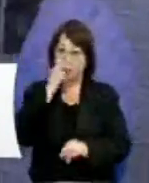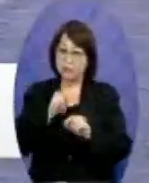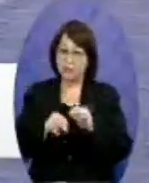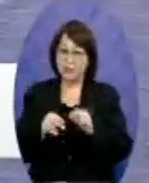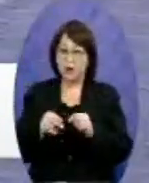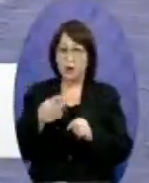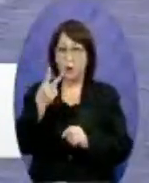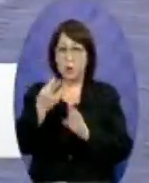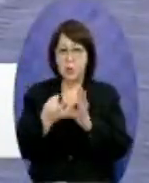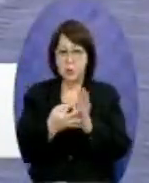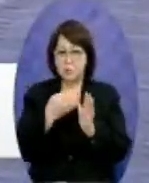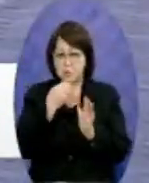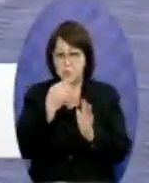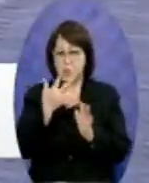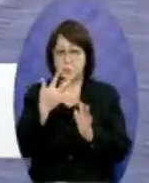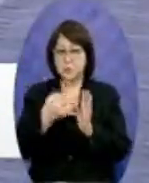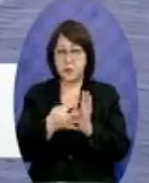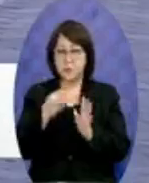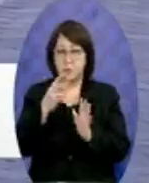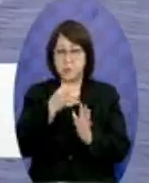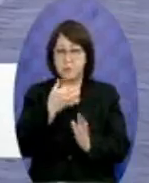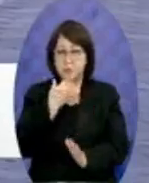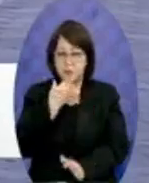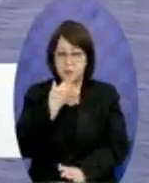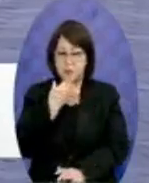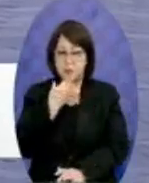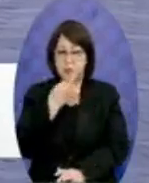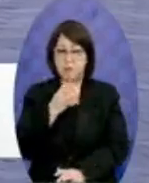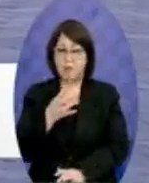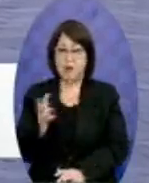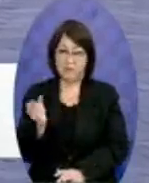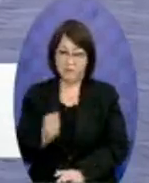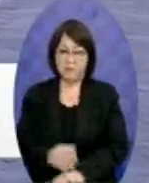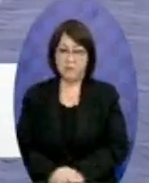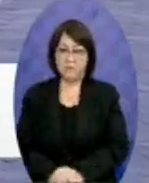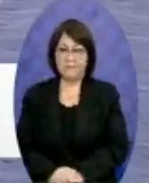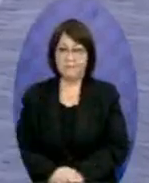ихэнх нь 28-аас 38 оноогоор үнэлэгджээ.